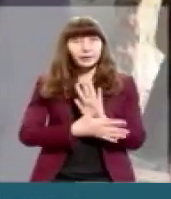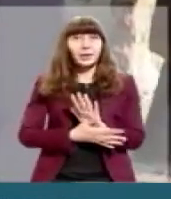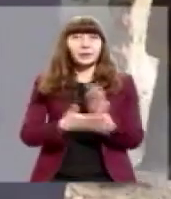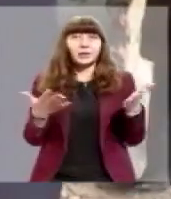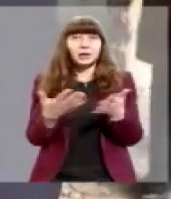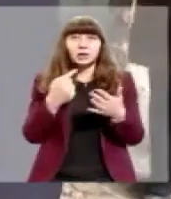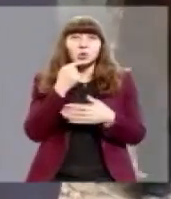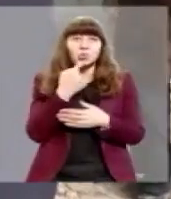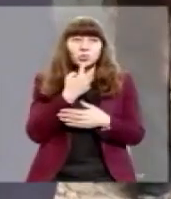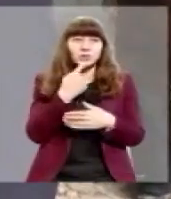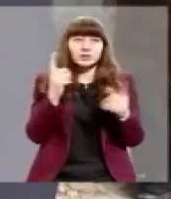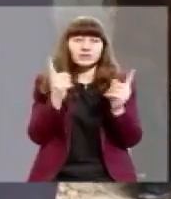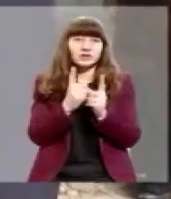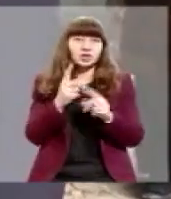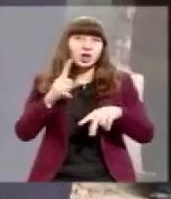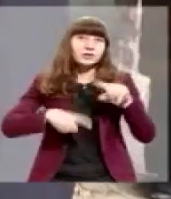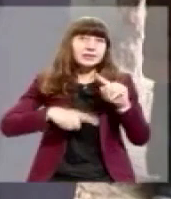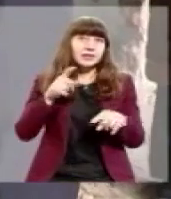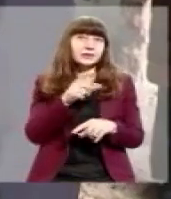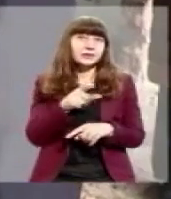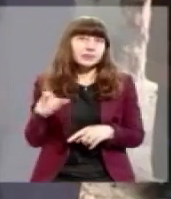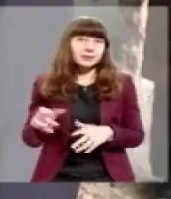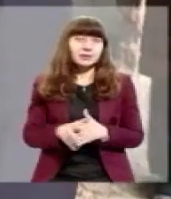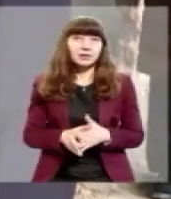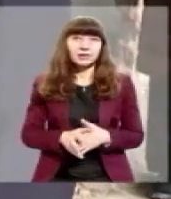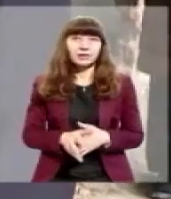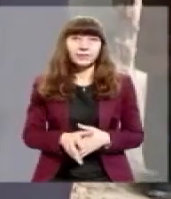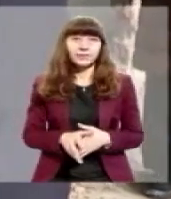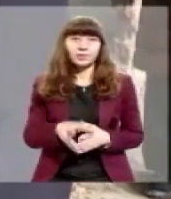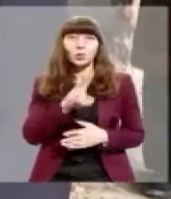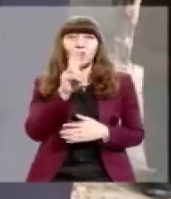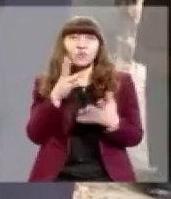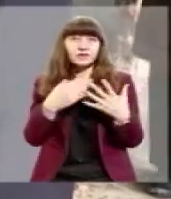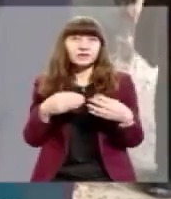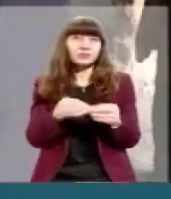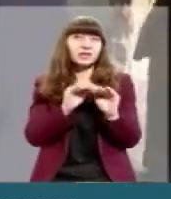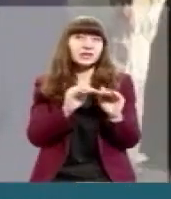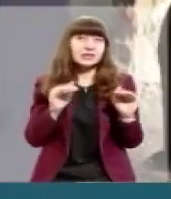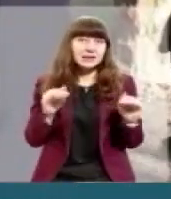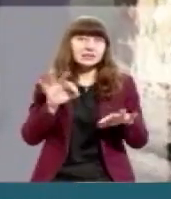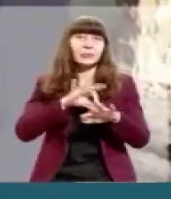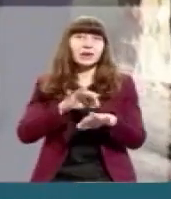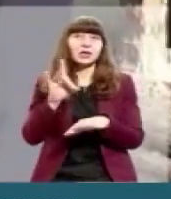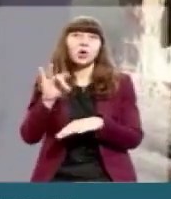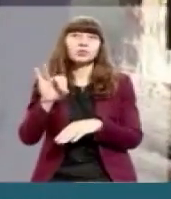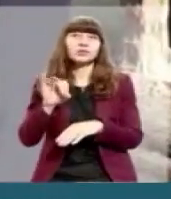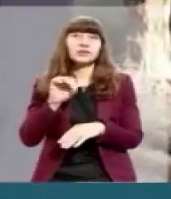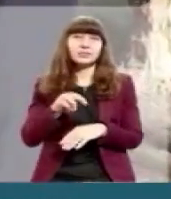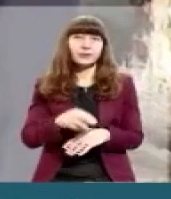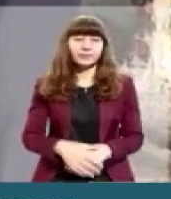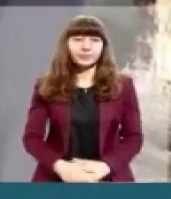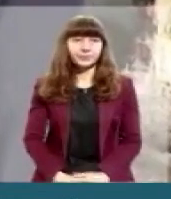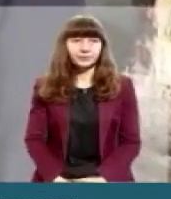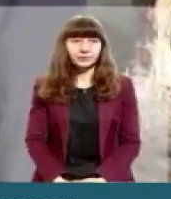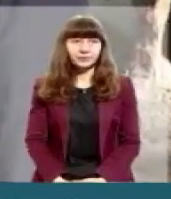возникают, встречаются родители, у кого в семье дети вот, с